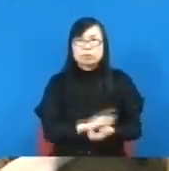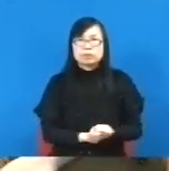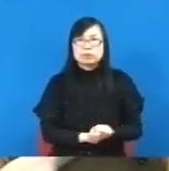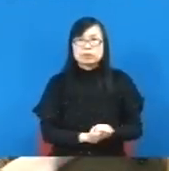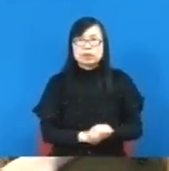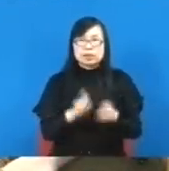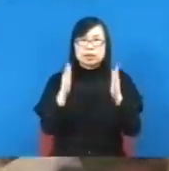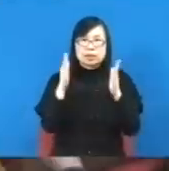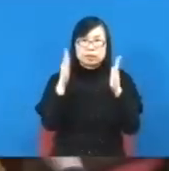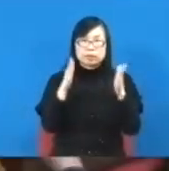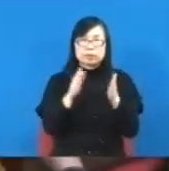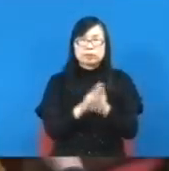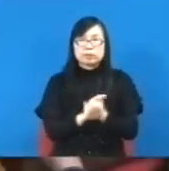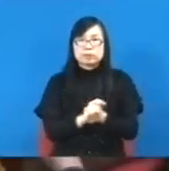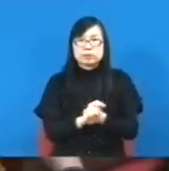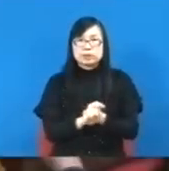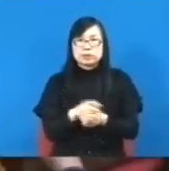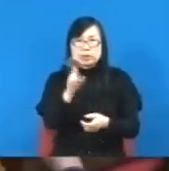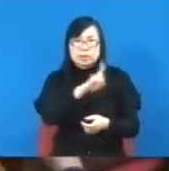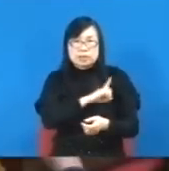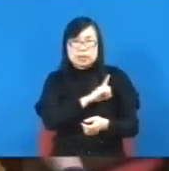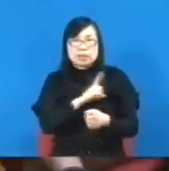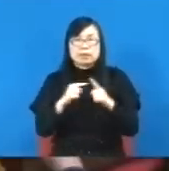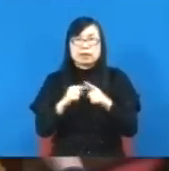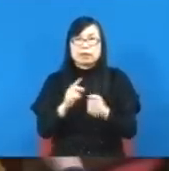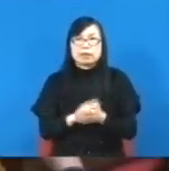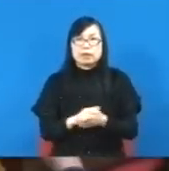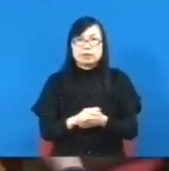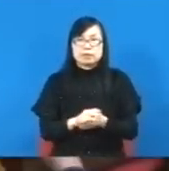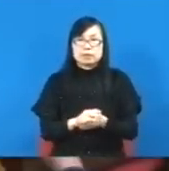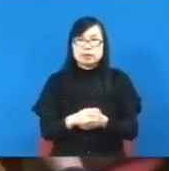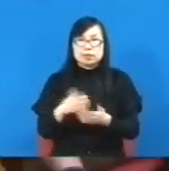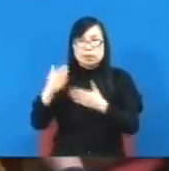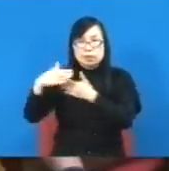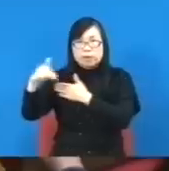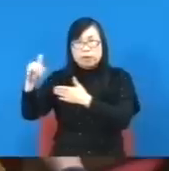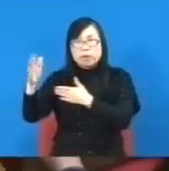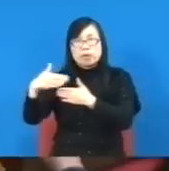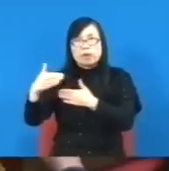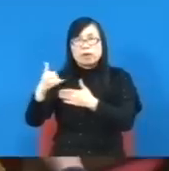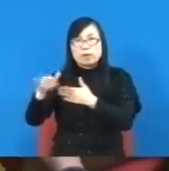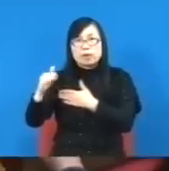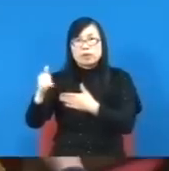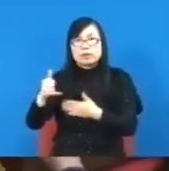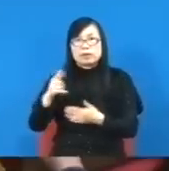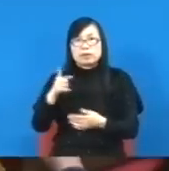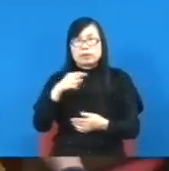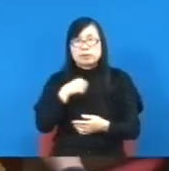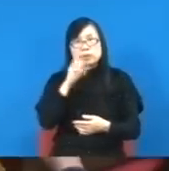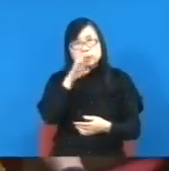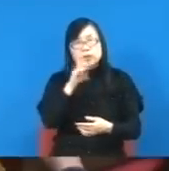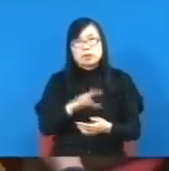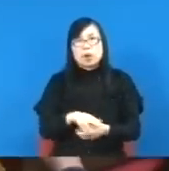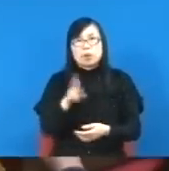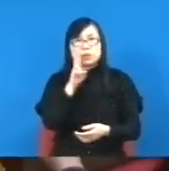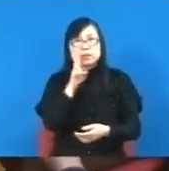嘅認同係唔係好重要？如果你已經係自己人嘅話，你係相對於外來嘅人先會有呢種咁嘅講法嘅啫嘛。係咪睇